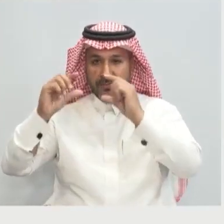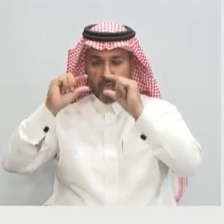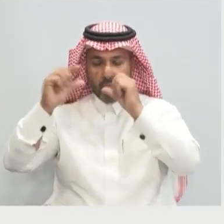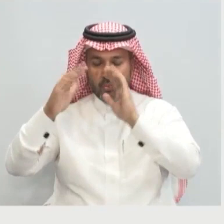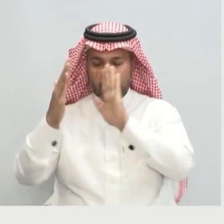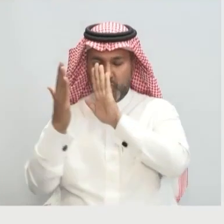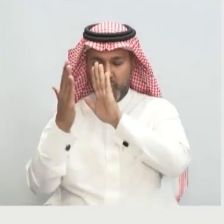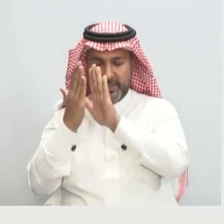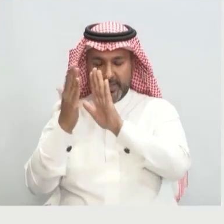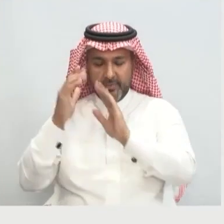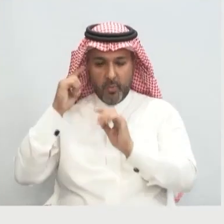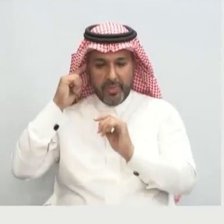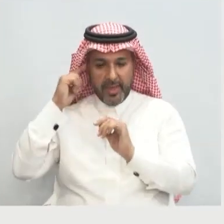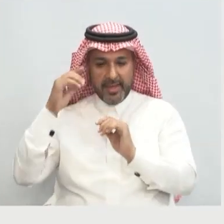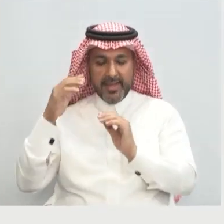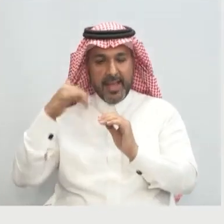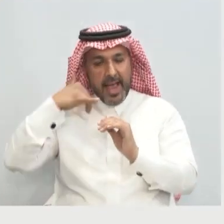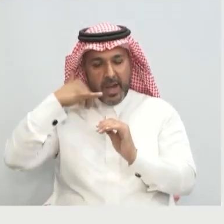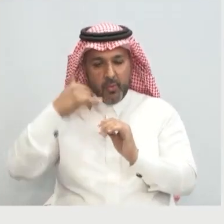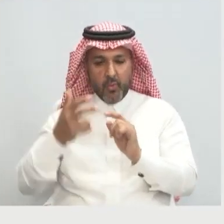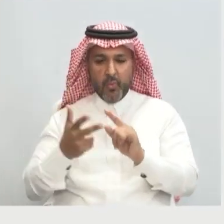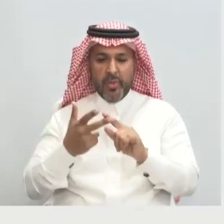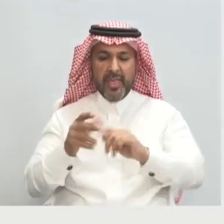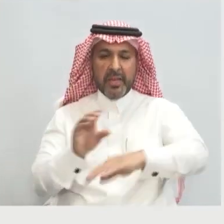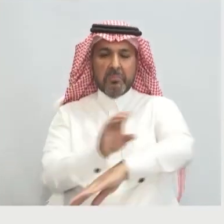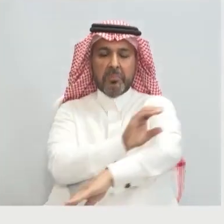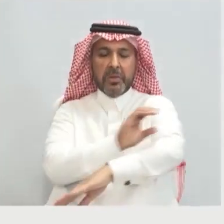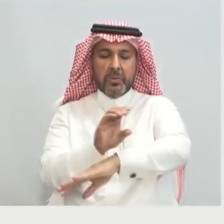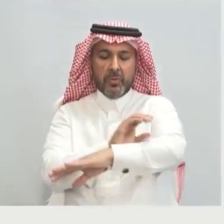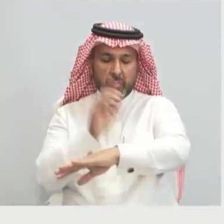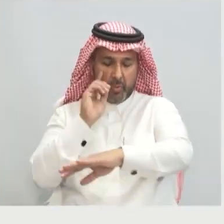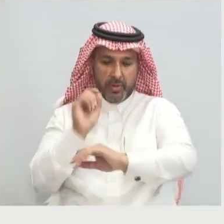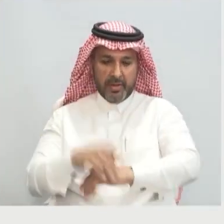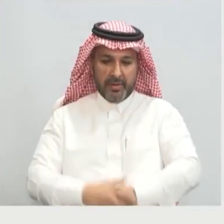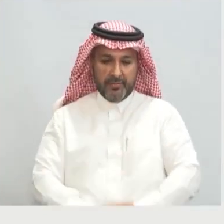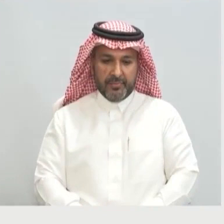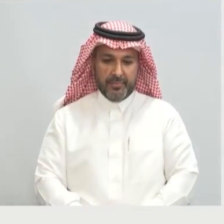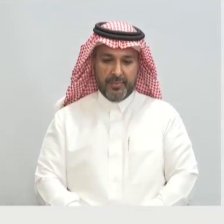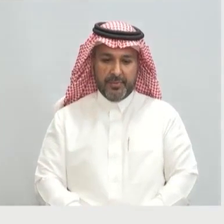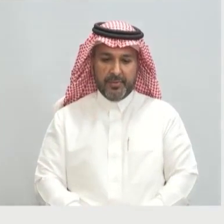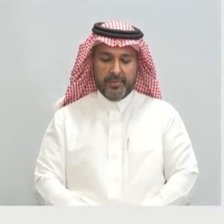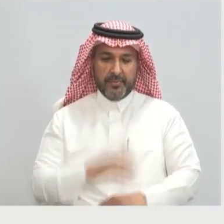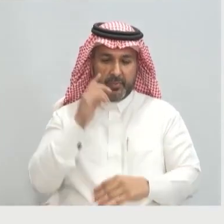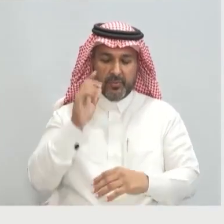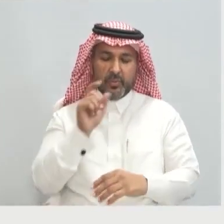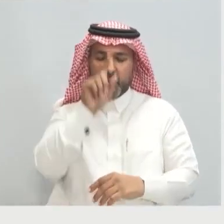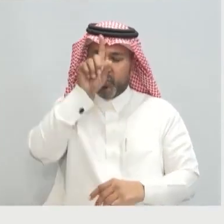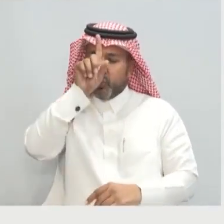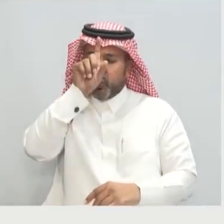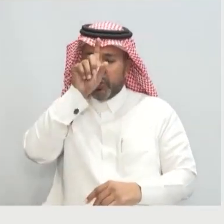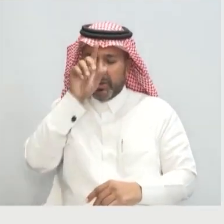الالكترونيه وهي اصبحت الان هي قناه مهمه في الاتصال كالبريد الالكتروني تويتر